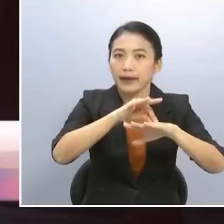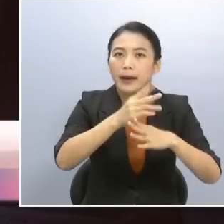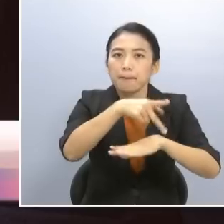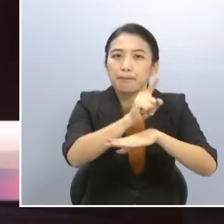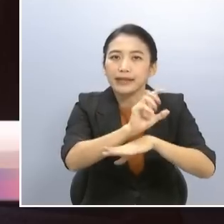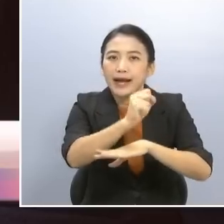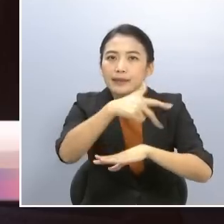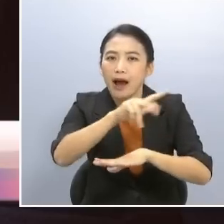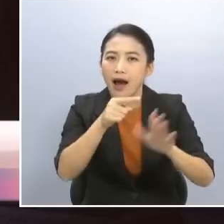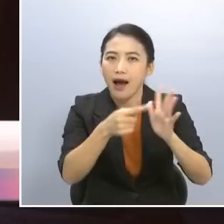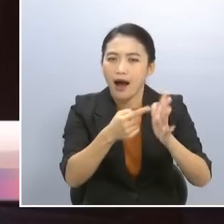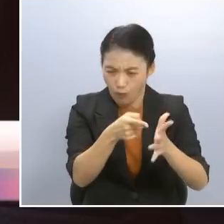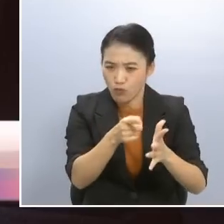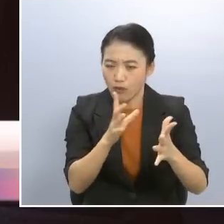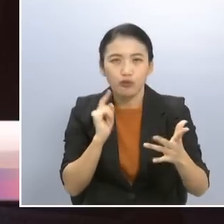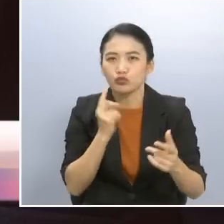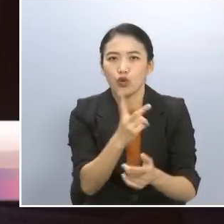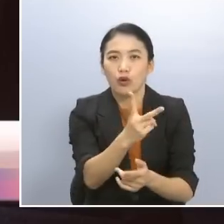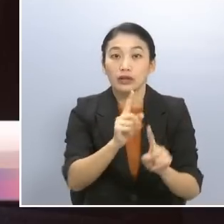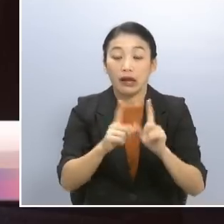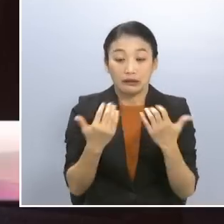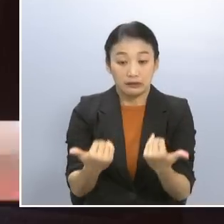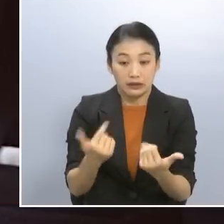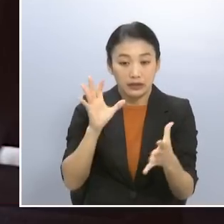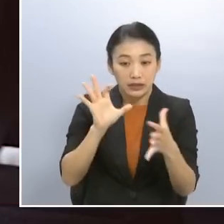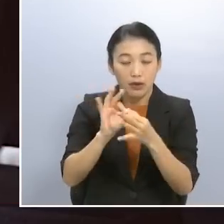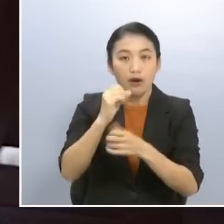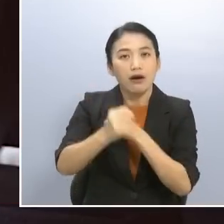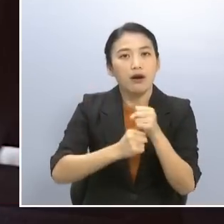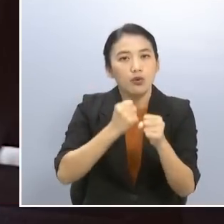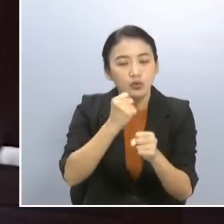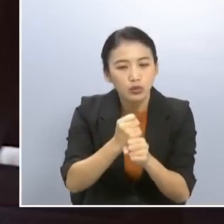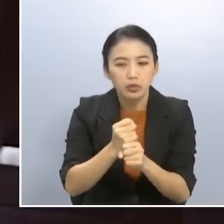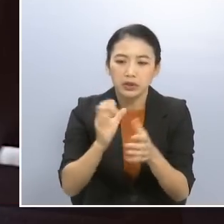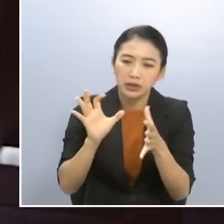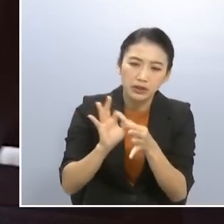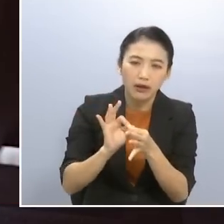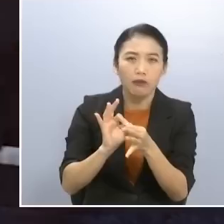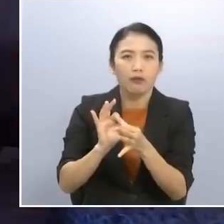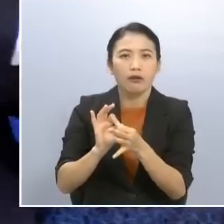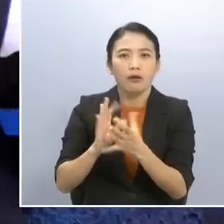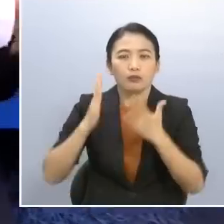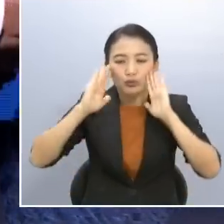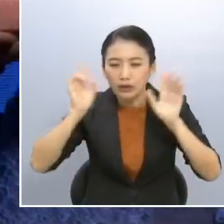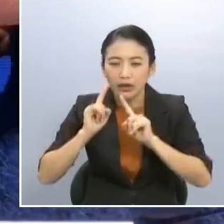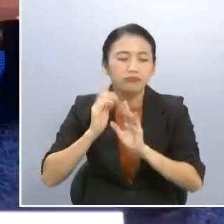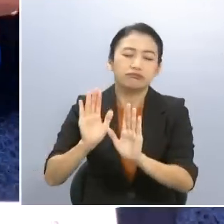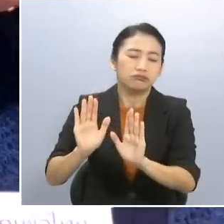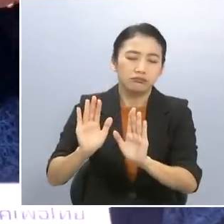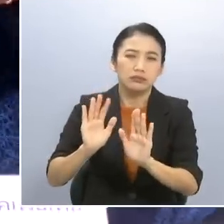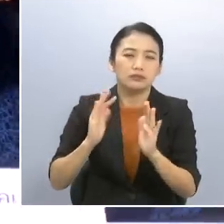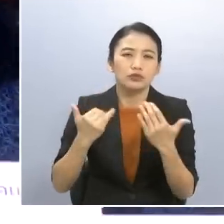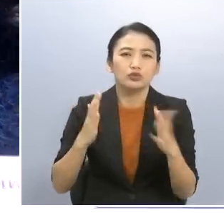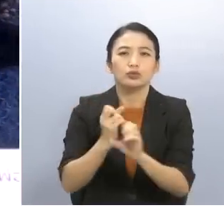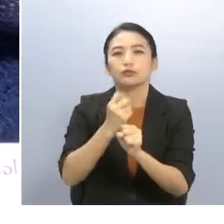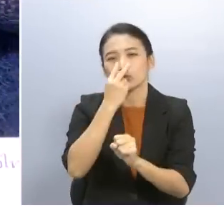ครับจำนวนสมัยก็ดีมันไม่ได้เป็นตัวชี้วัดทุกอย่างนะครับถึงที่สุดเนี่ยเราก็พร้อมรับฟังนะครับ เนี่ยครับท่านผู้ชมครับ